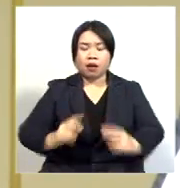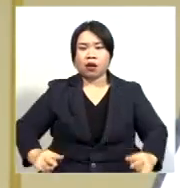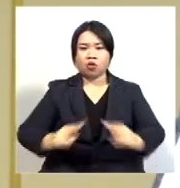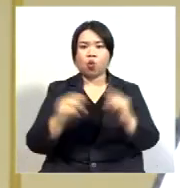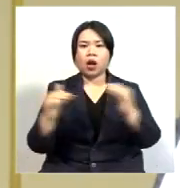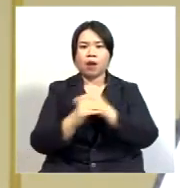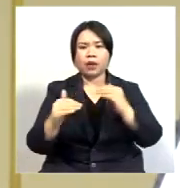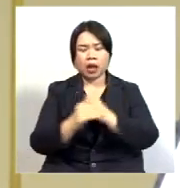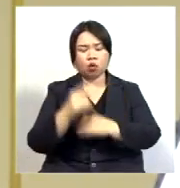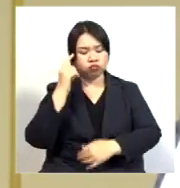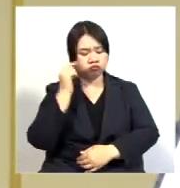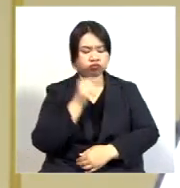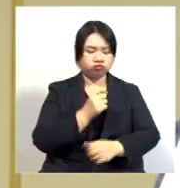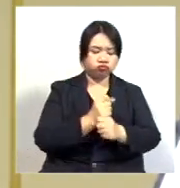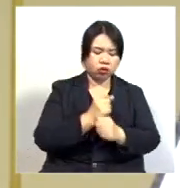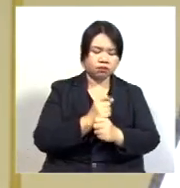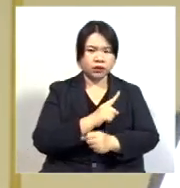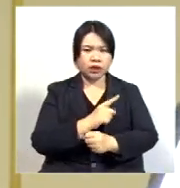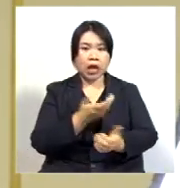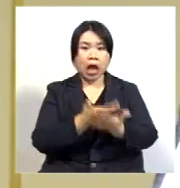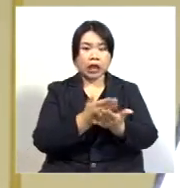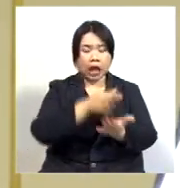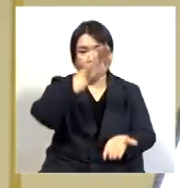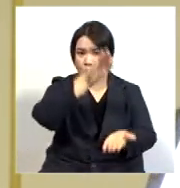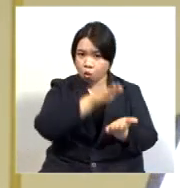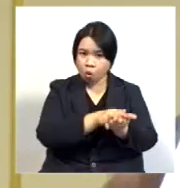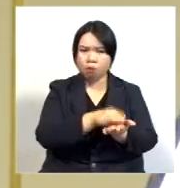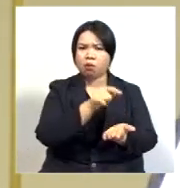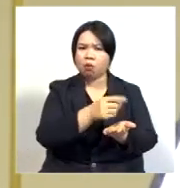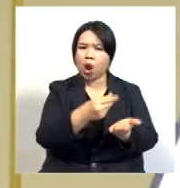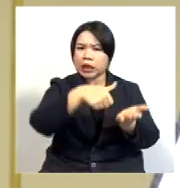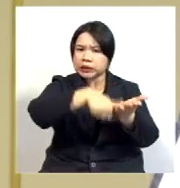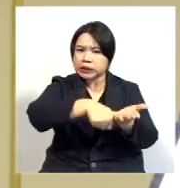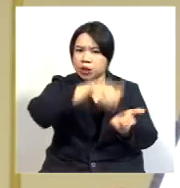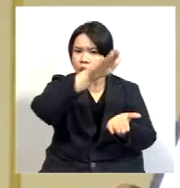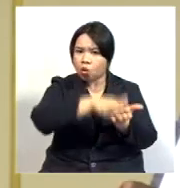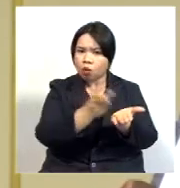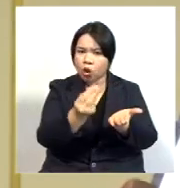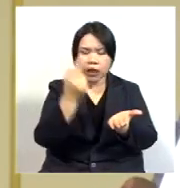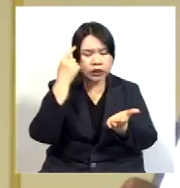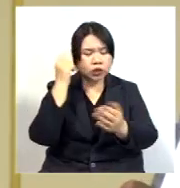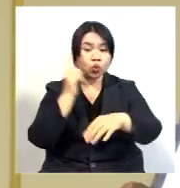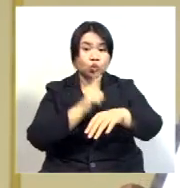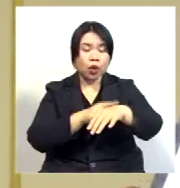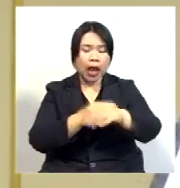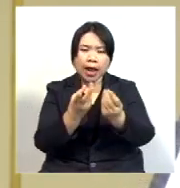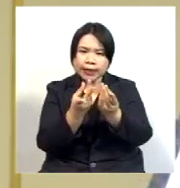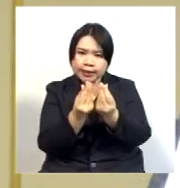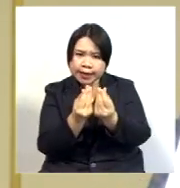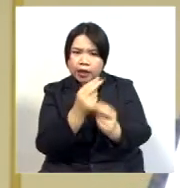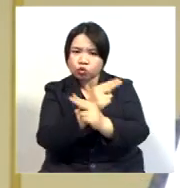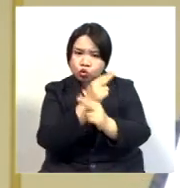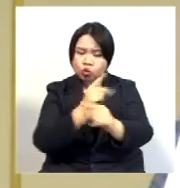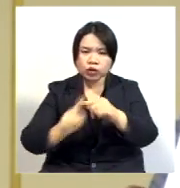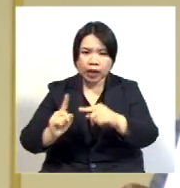มกับการทางพิเศษได้ดำเนินการก็คือเอามูลหนี้ที่ว่านี่นะครับไปคำนวณหาเวลาซึ่งมติครม.